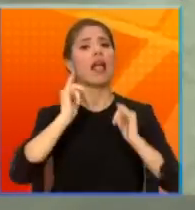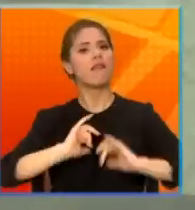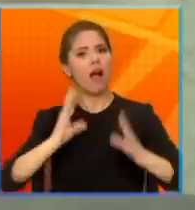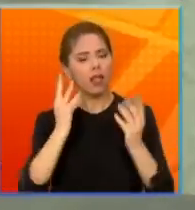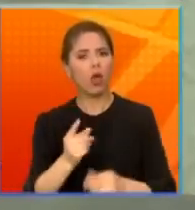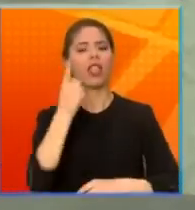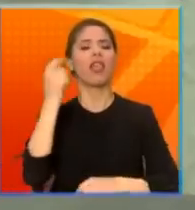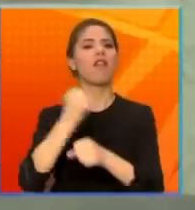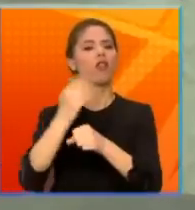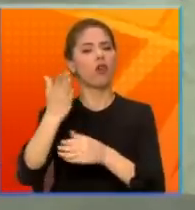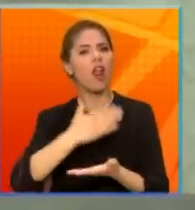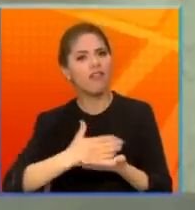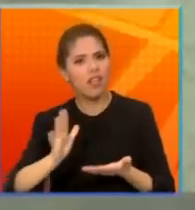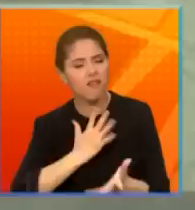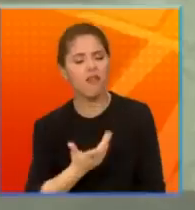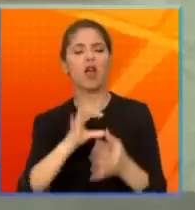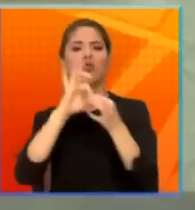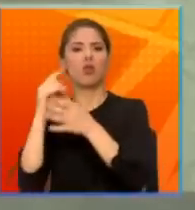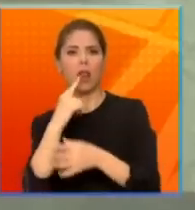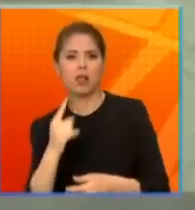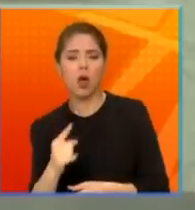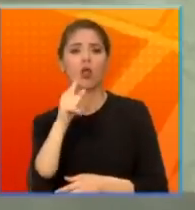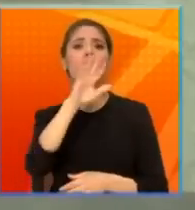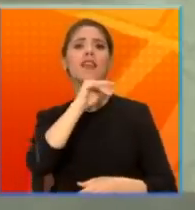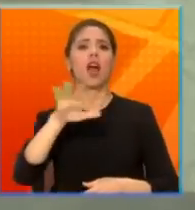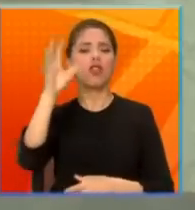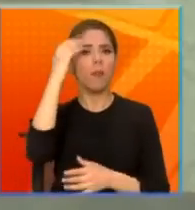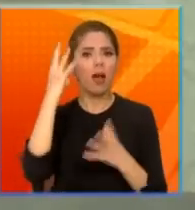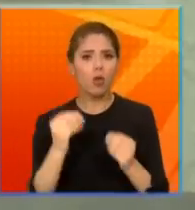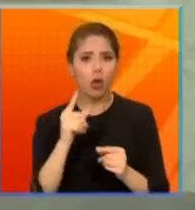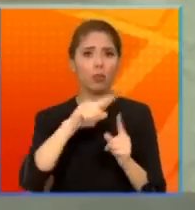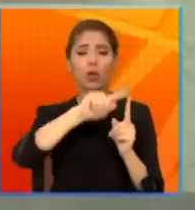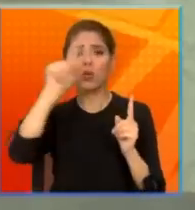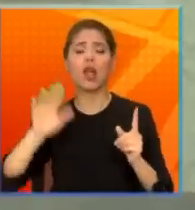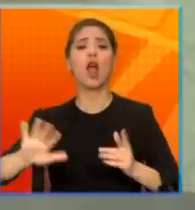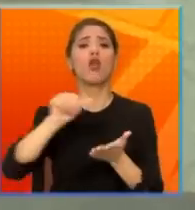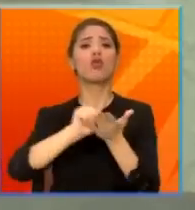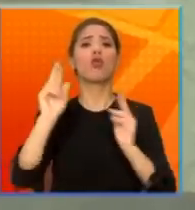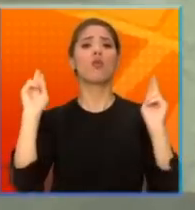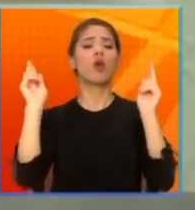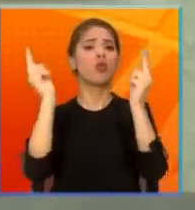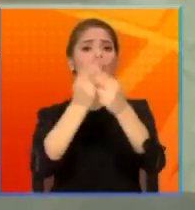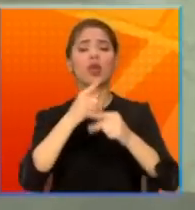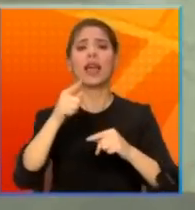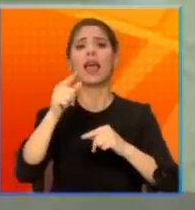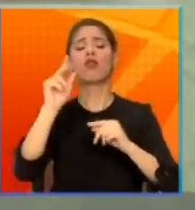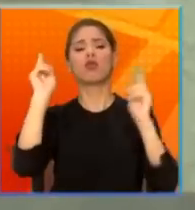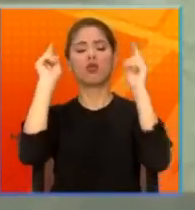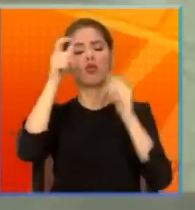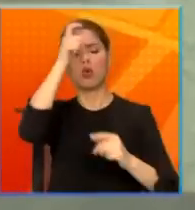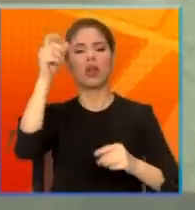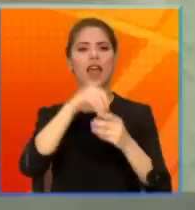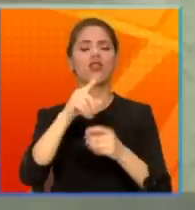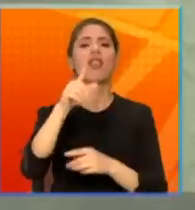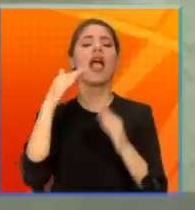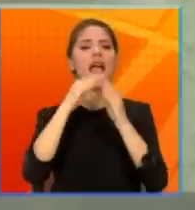olun, devlet görevinin başındadır cümlesini kurdu. Yaşlılar başta olmak üzere tüm Türkiye'ye evde kalmaya devam edin